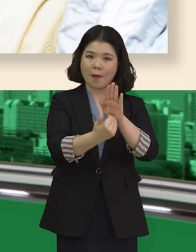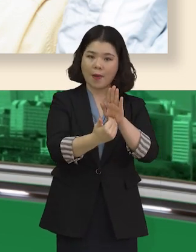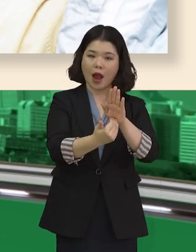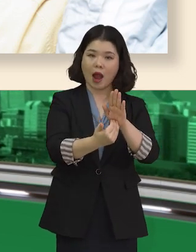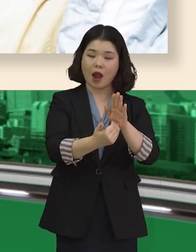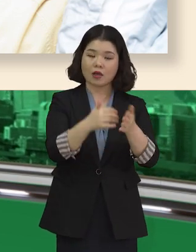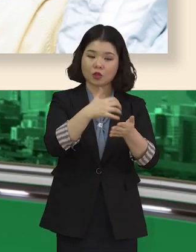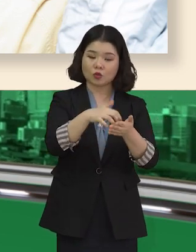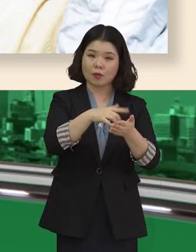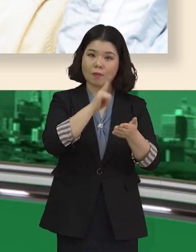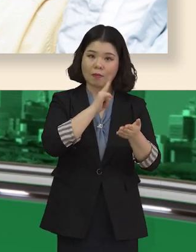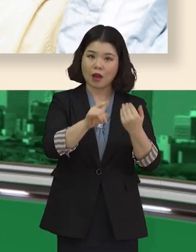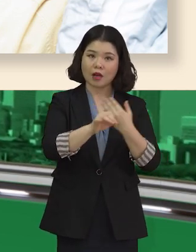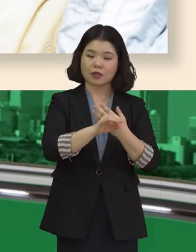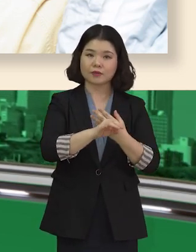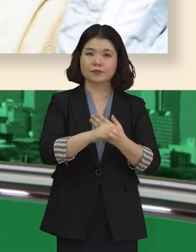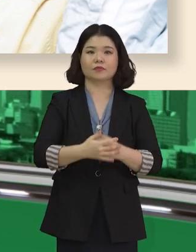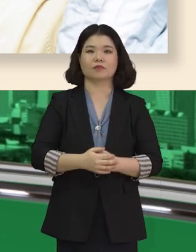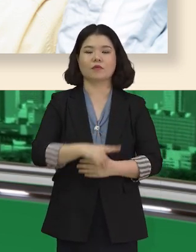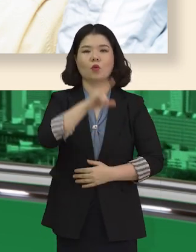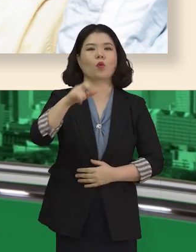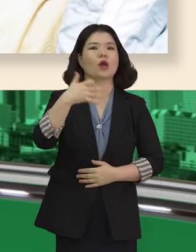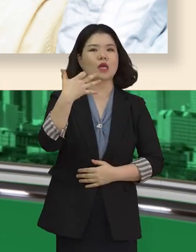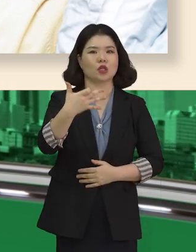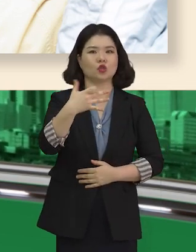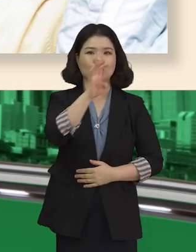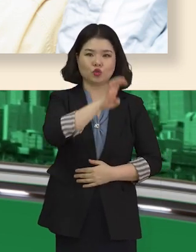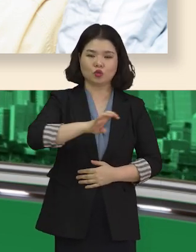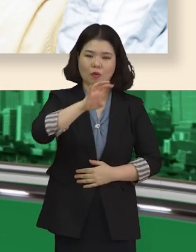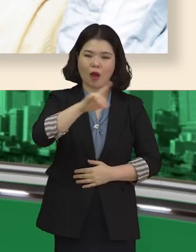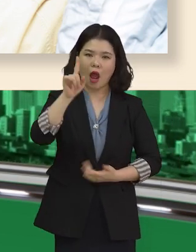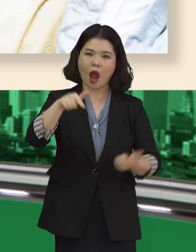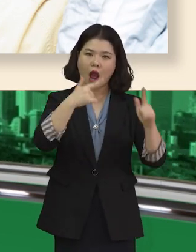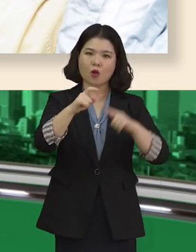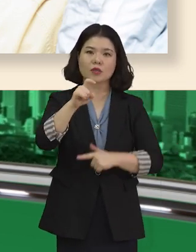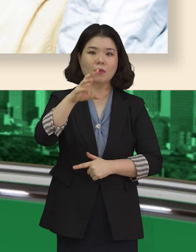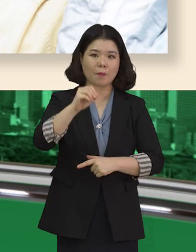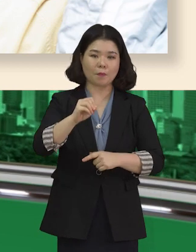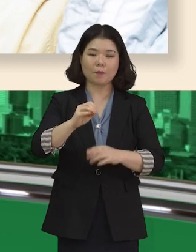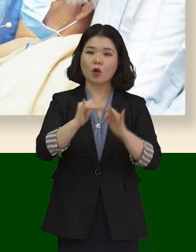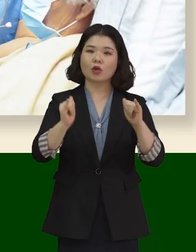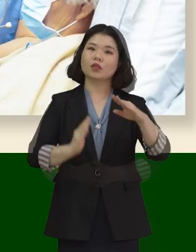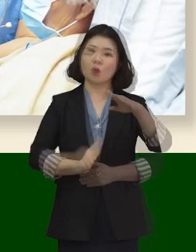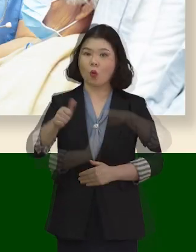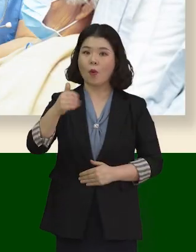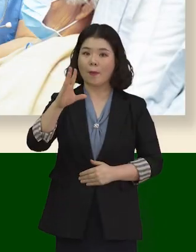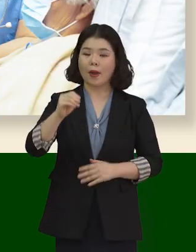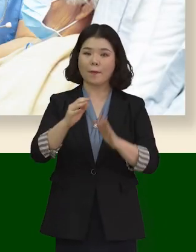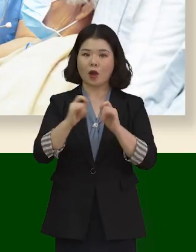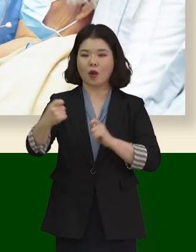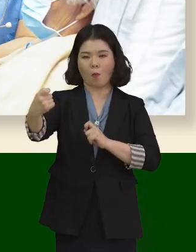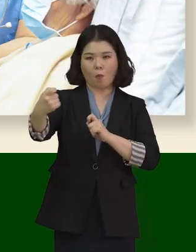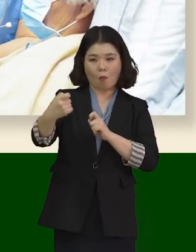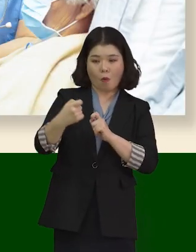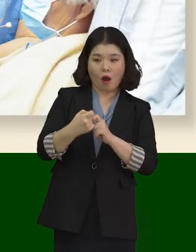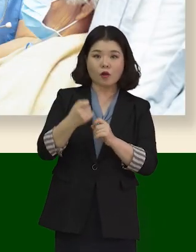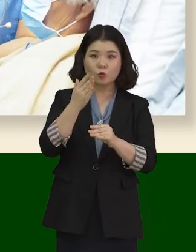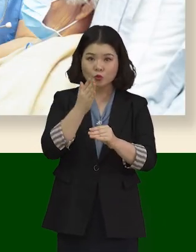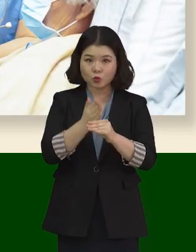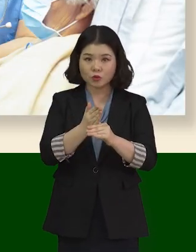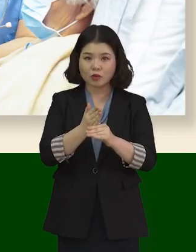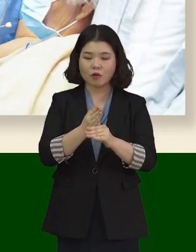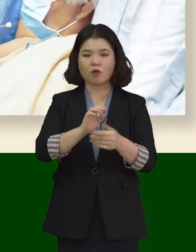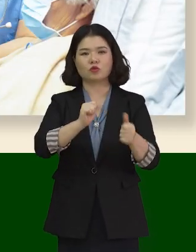따르면 19일 기준 유럽의 코로나19 확진자는 하루 10만 명 넘게 늘어나며 500만 명에 육박하고